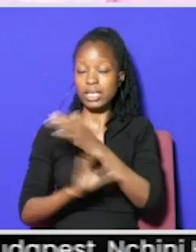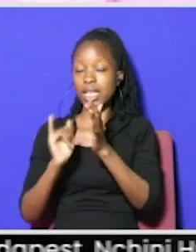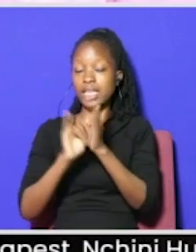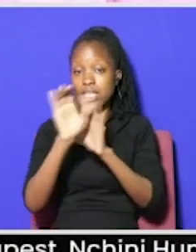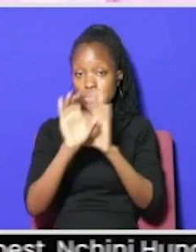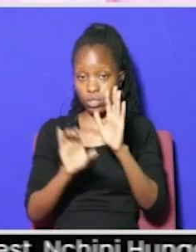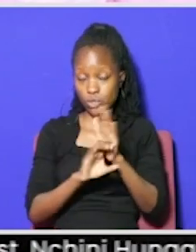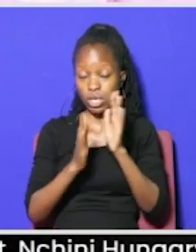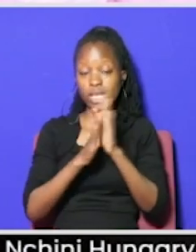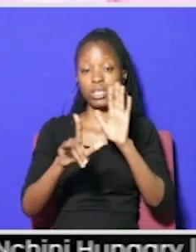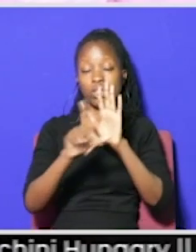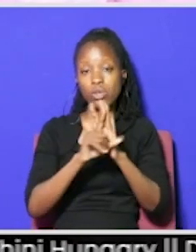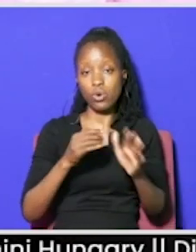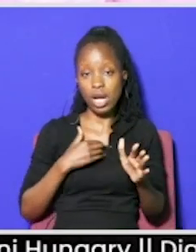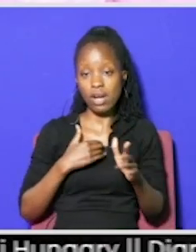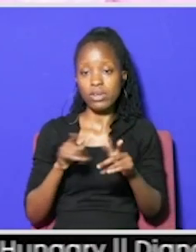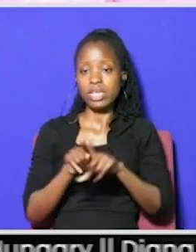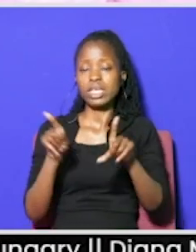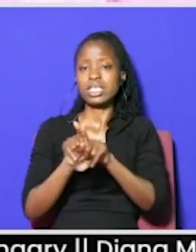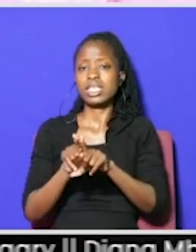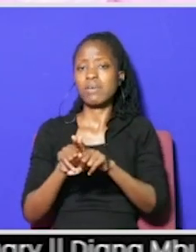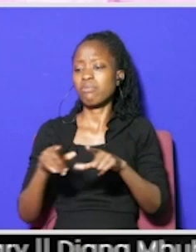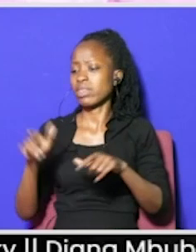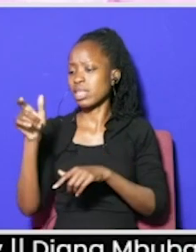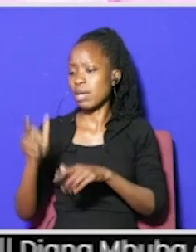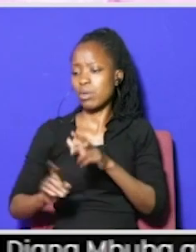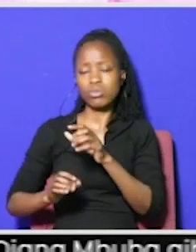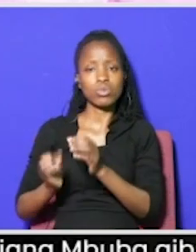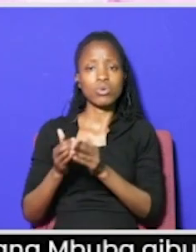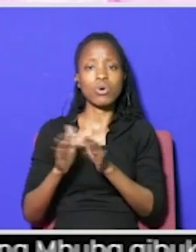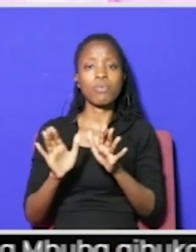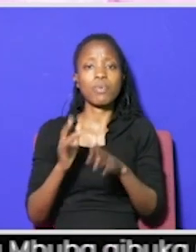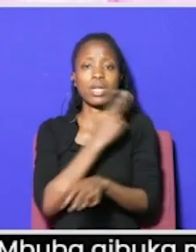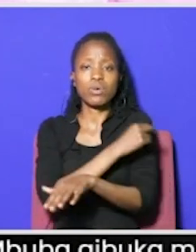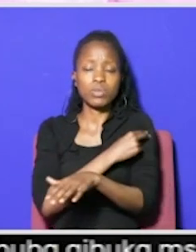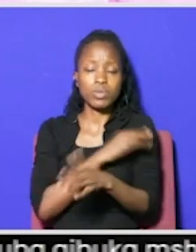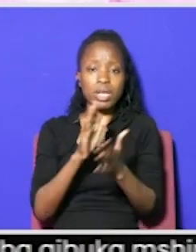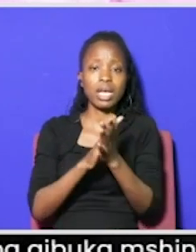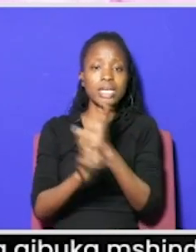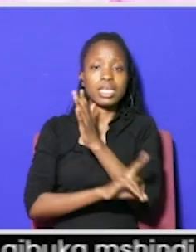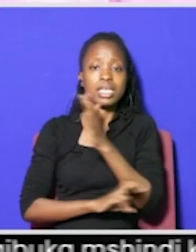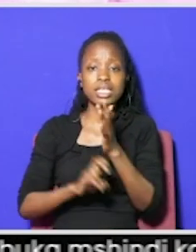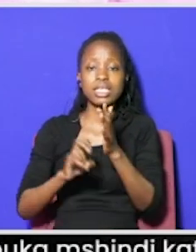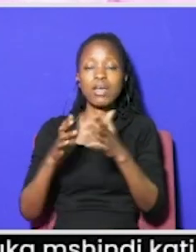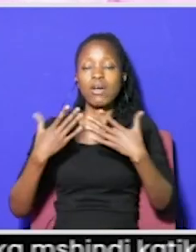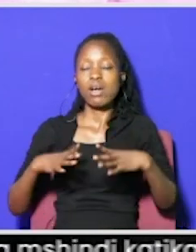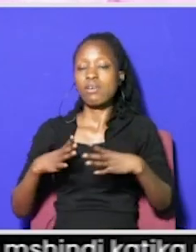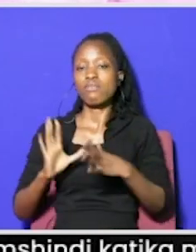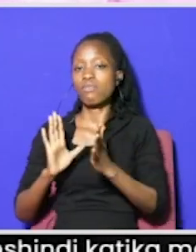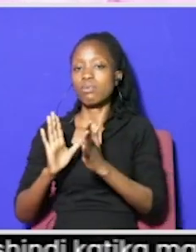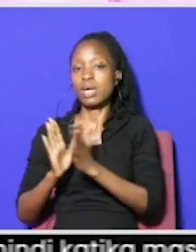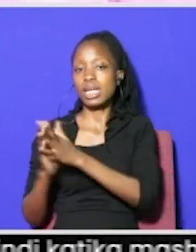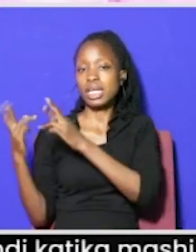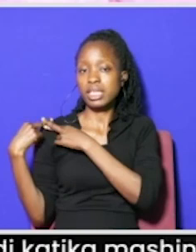na iko na sheria. Masuala ya watu kufungua tu hospitali na kuextort na kuibia watu na hakuna proper